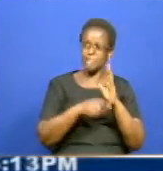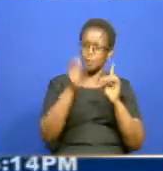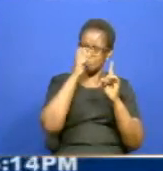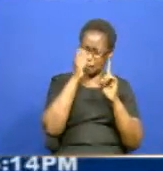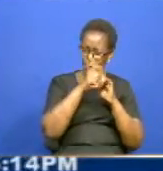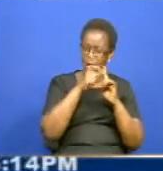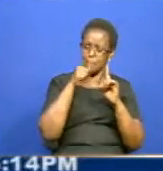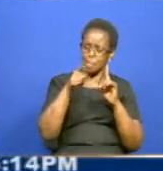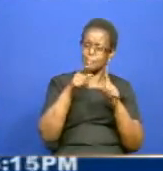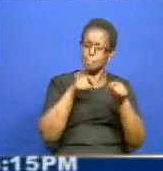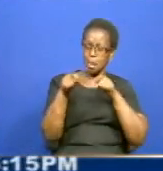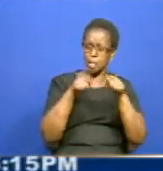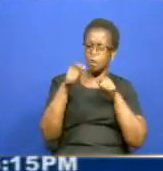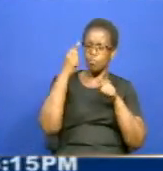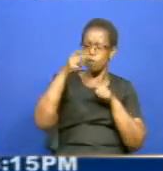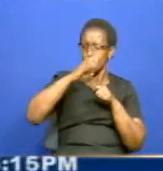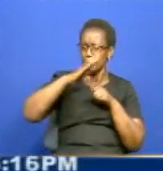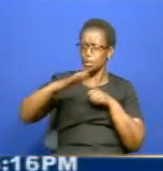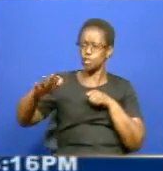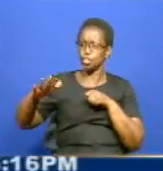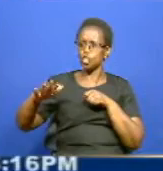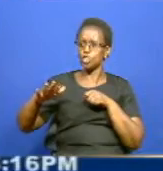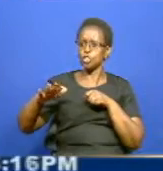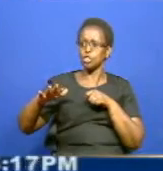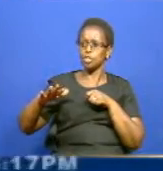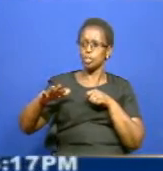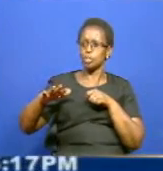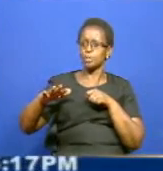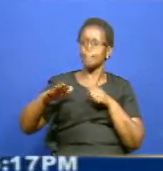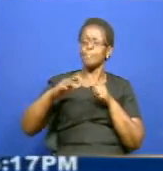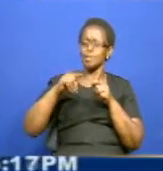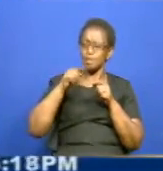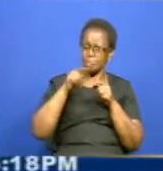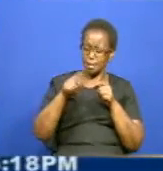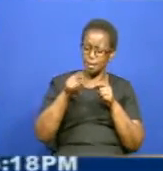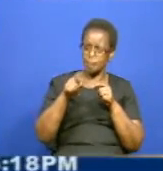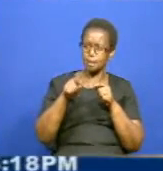iliweza kukabidhiwaje. Hiyo beach